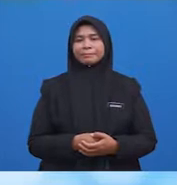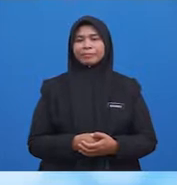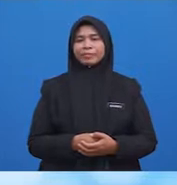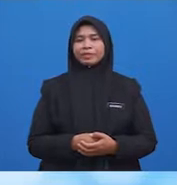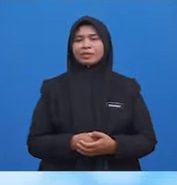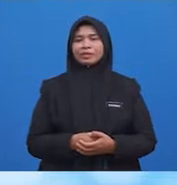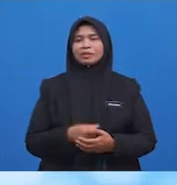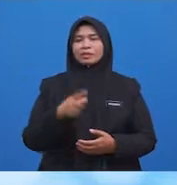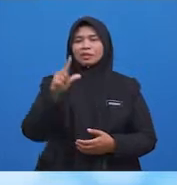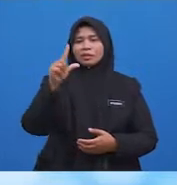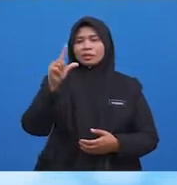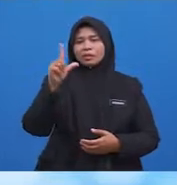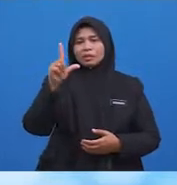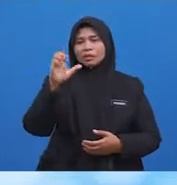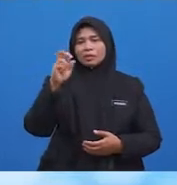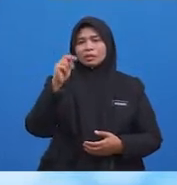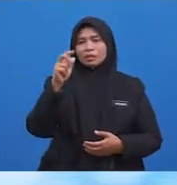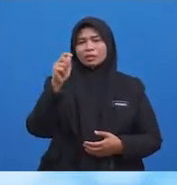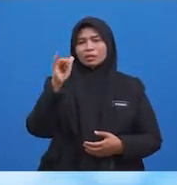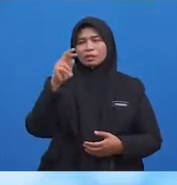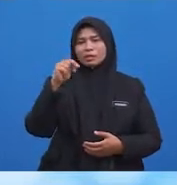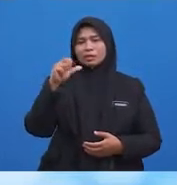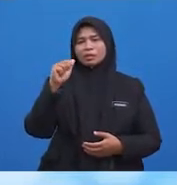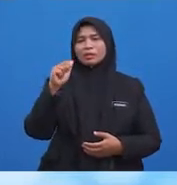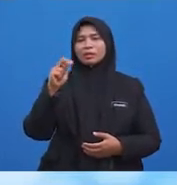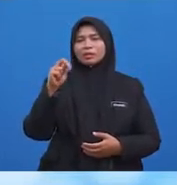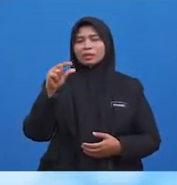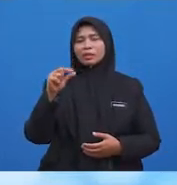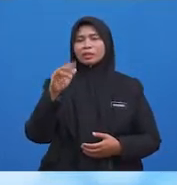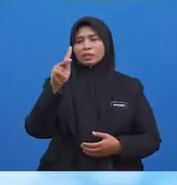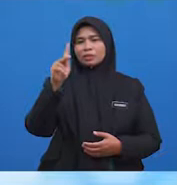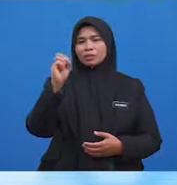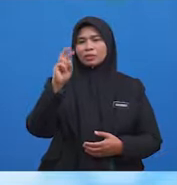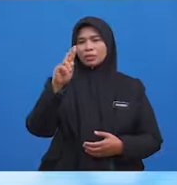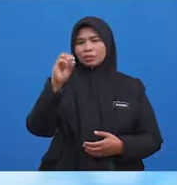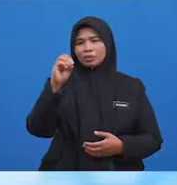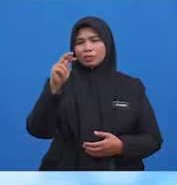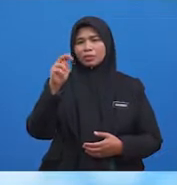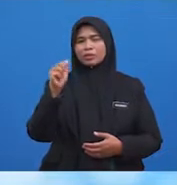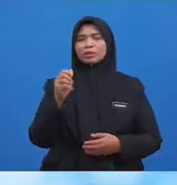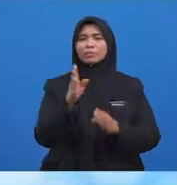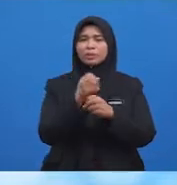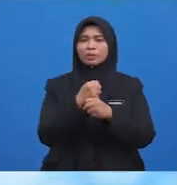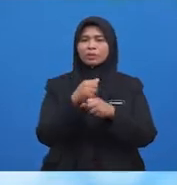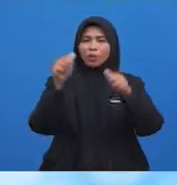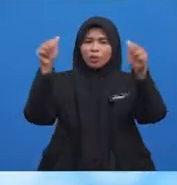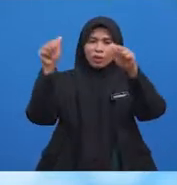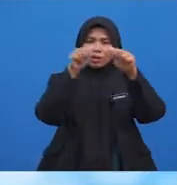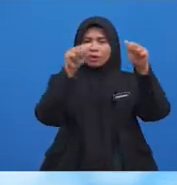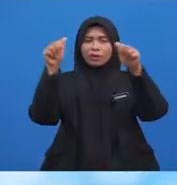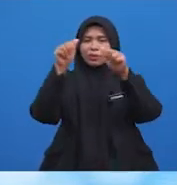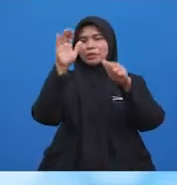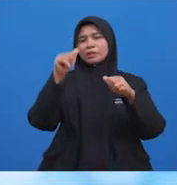letingan jisim Corona adalah bentuk awan yang besar